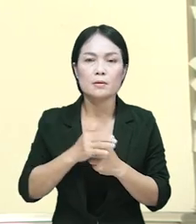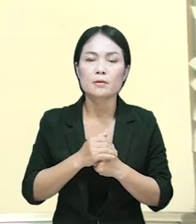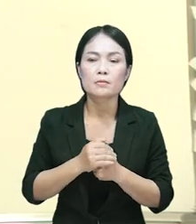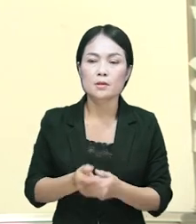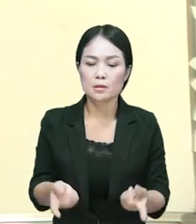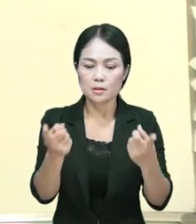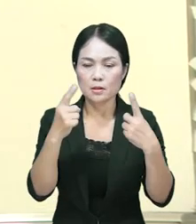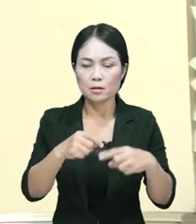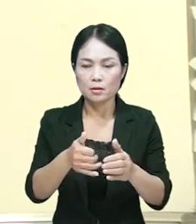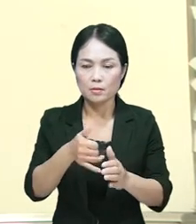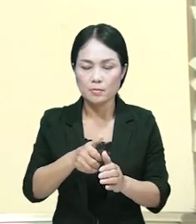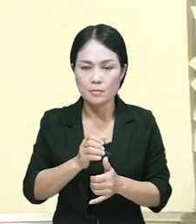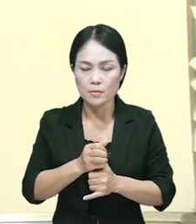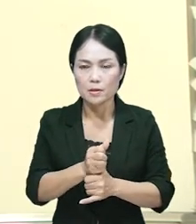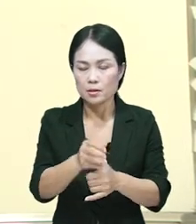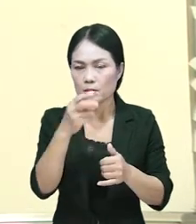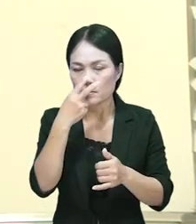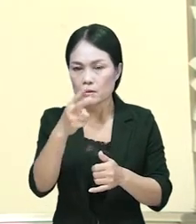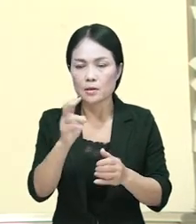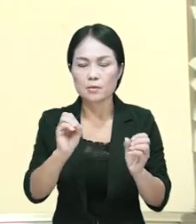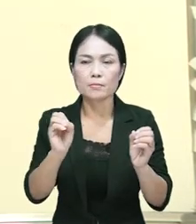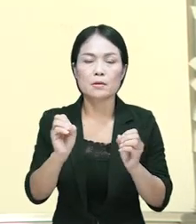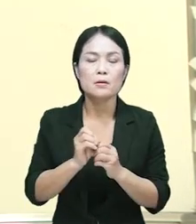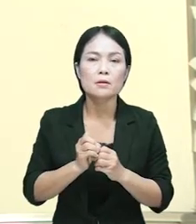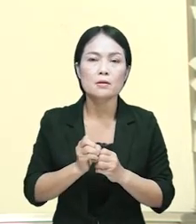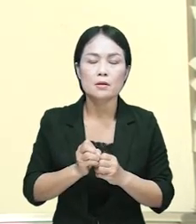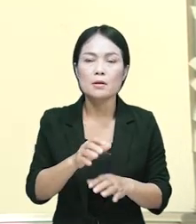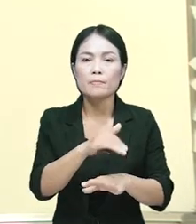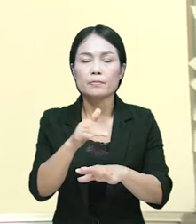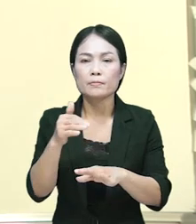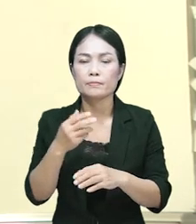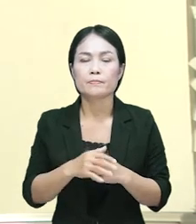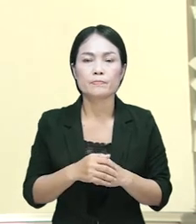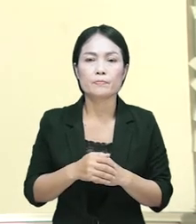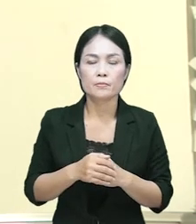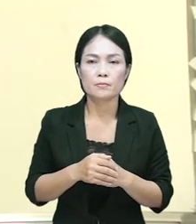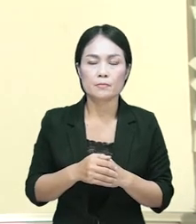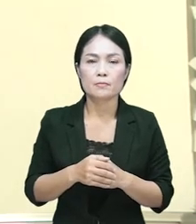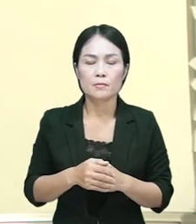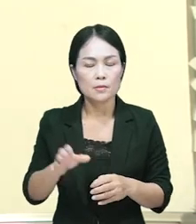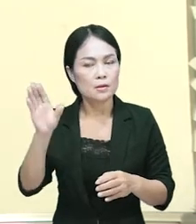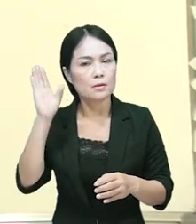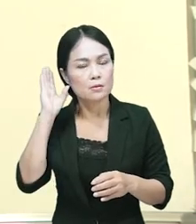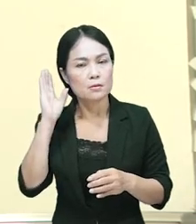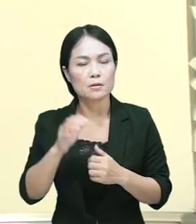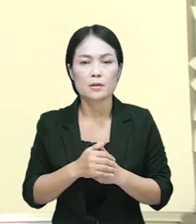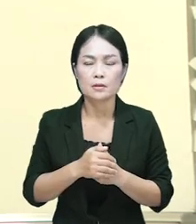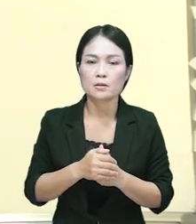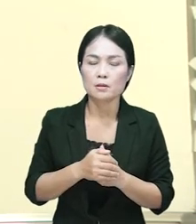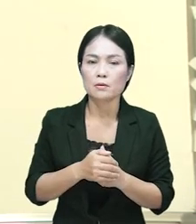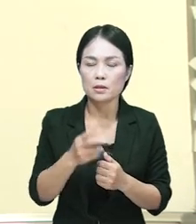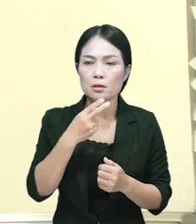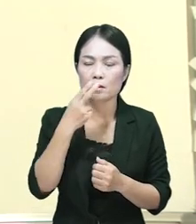ស្រែវិញរកប្រពន្ធមិនឃើញក៏ស្រែកហៅ ស្រាប់តែលឺសសំឡេង